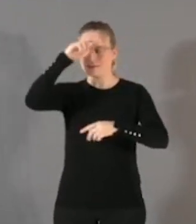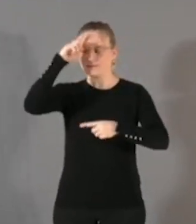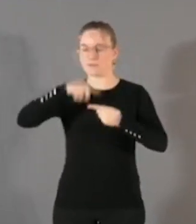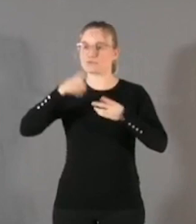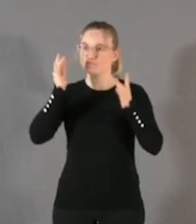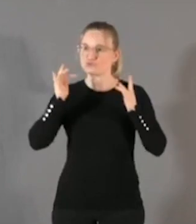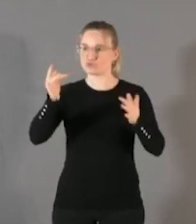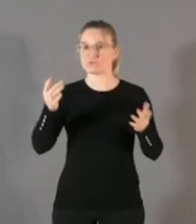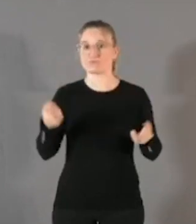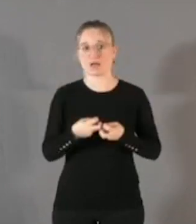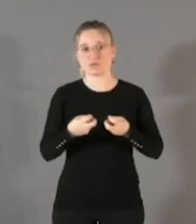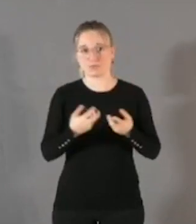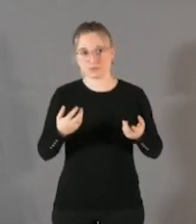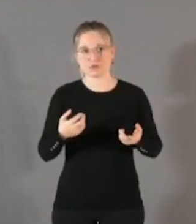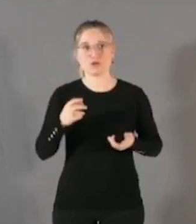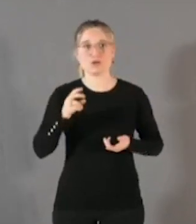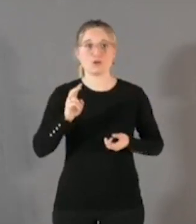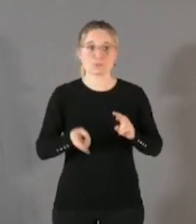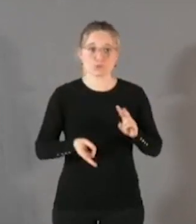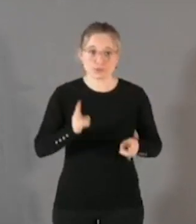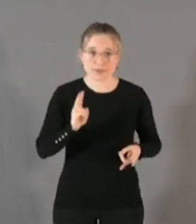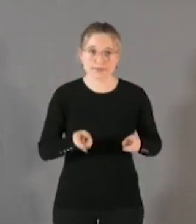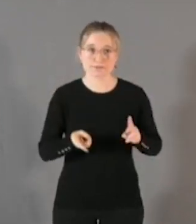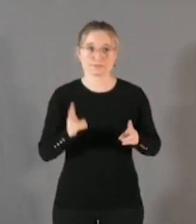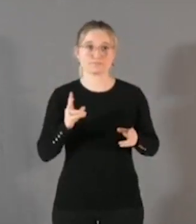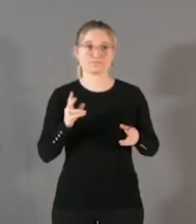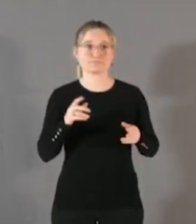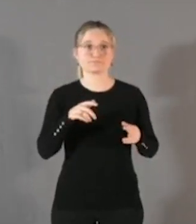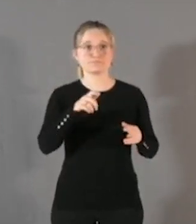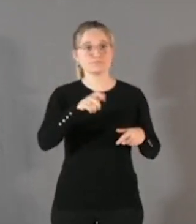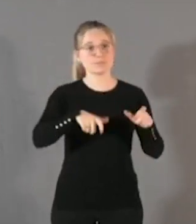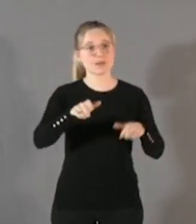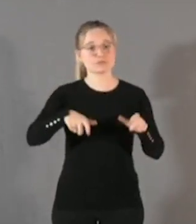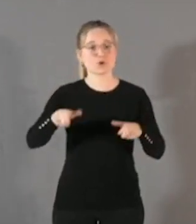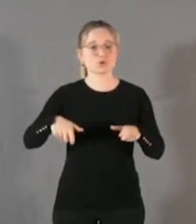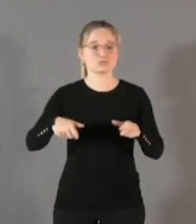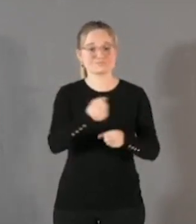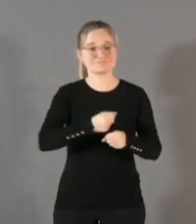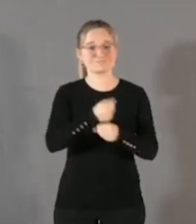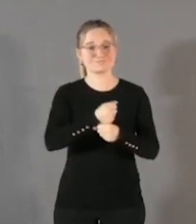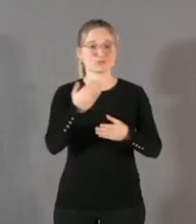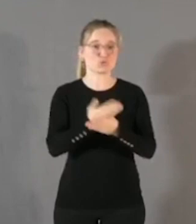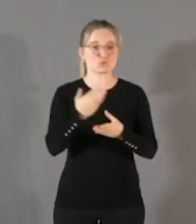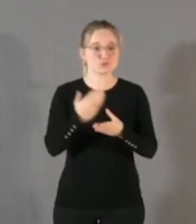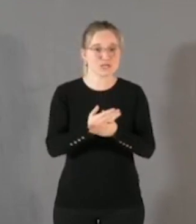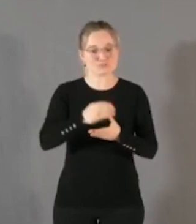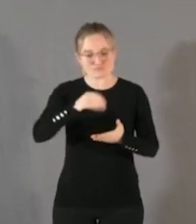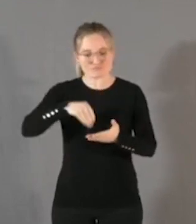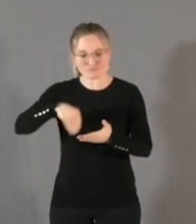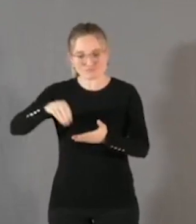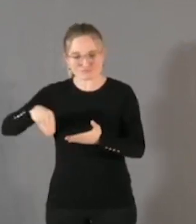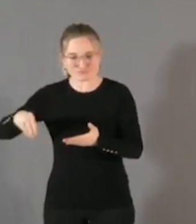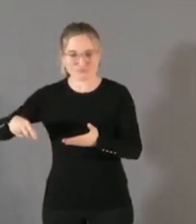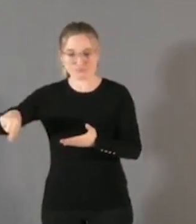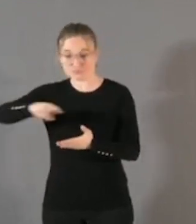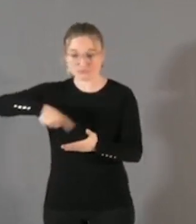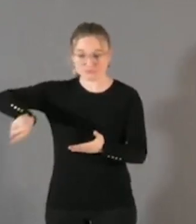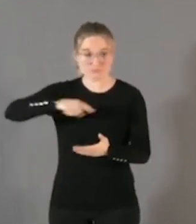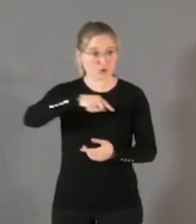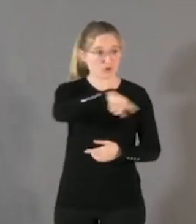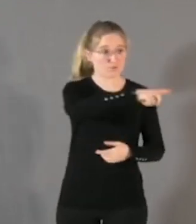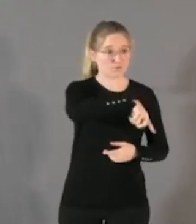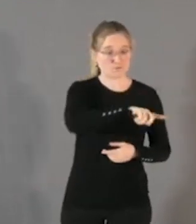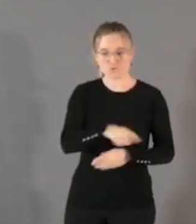quand même ceux qui sont les plus aptes à monter les dossiers. Mais comme vous les dézinguez les uns après les autres, il est évident que vous